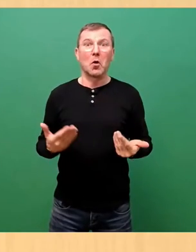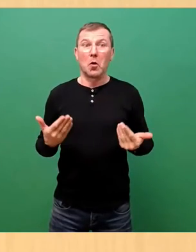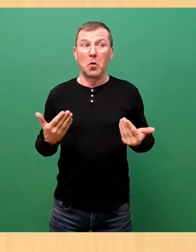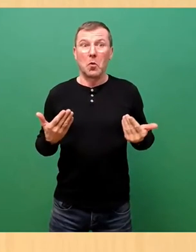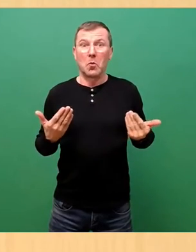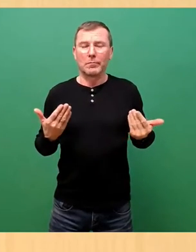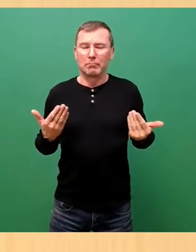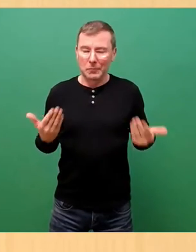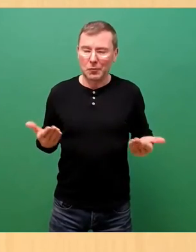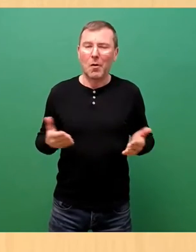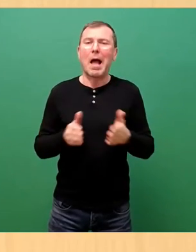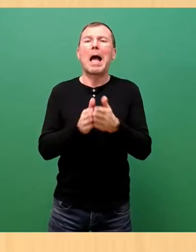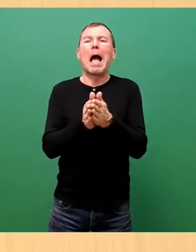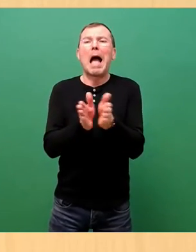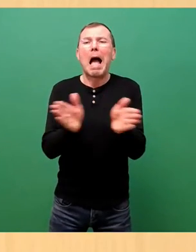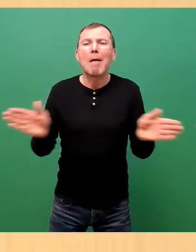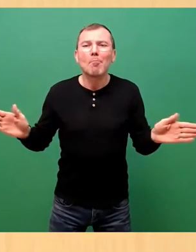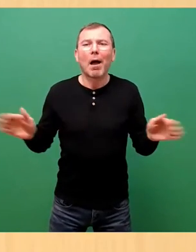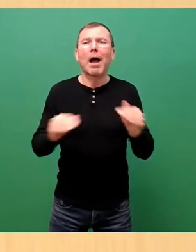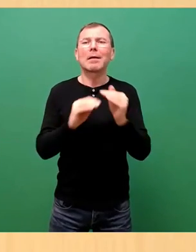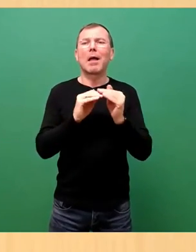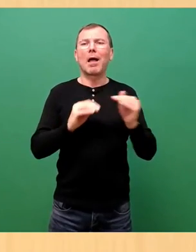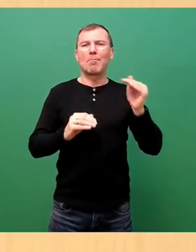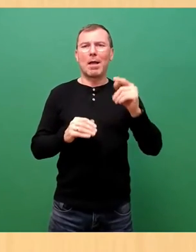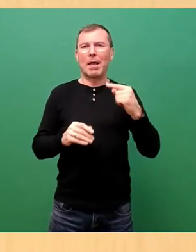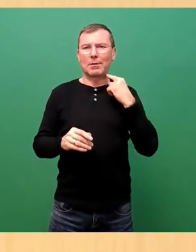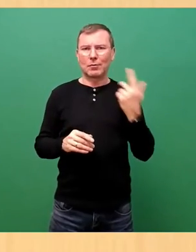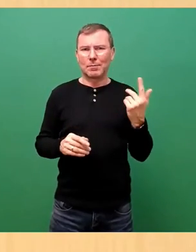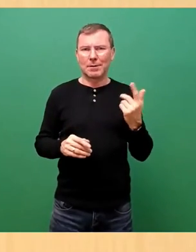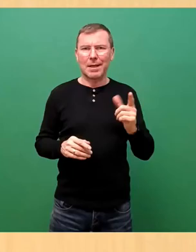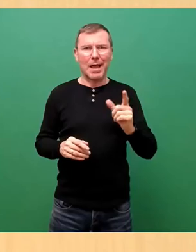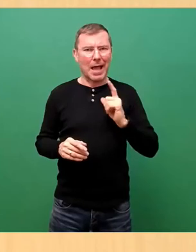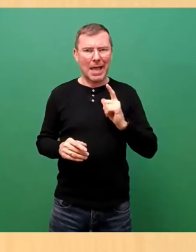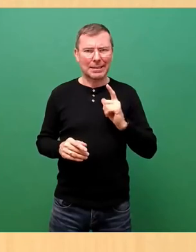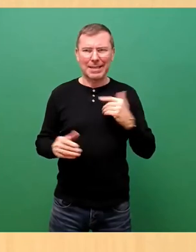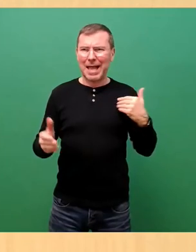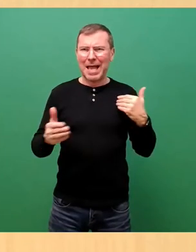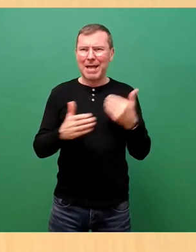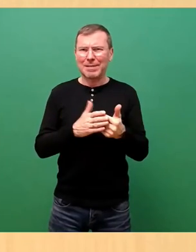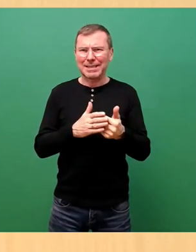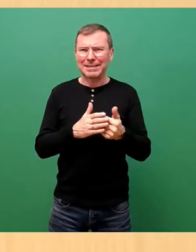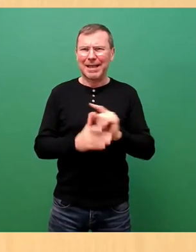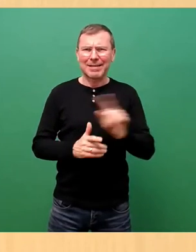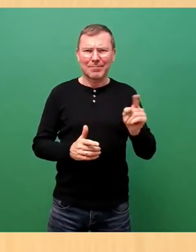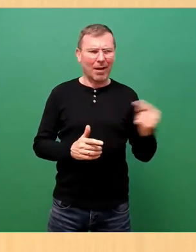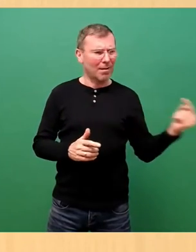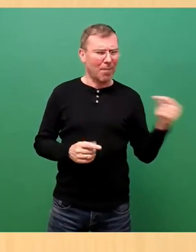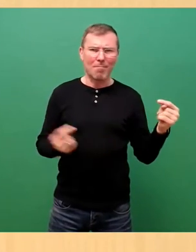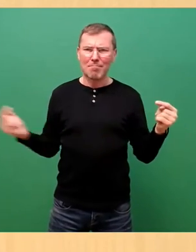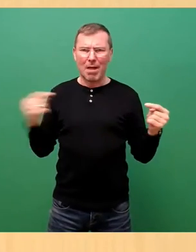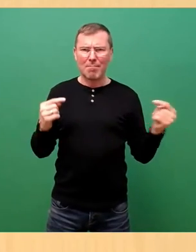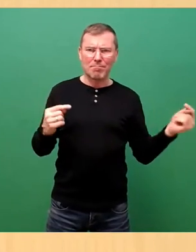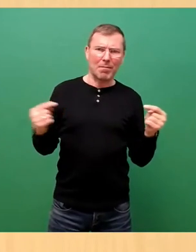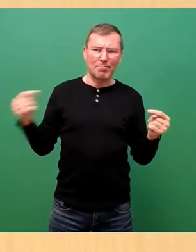mal breite Mehrheit nennen, auch eine Mehrheit, die im Grunde genommen bisher immer vehement zu einem großen